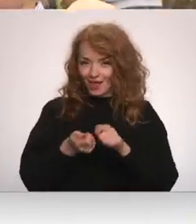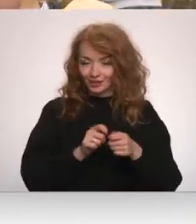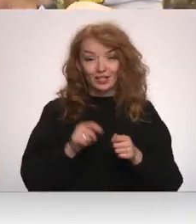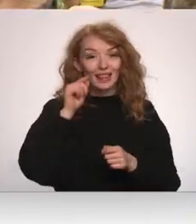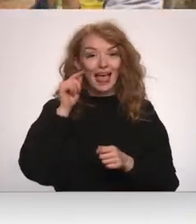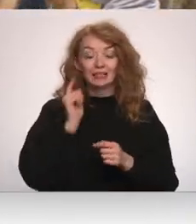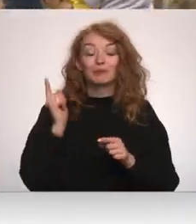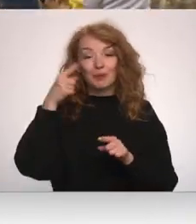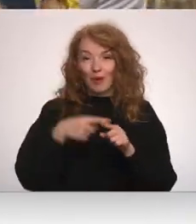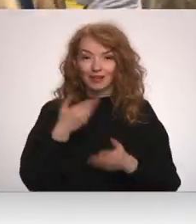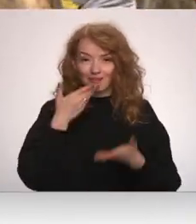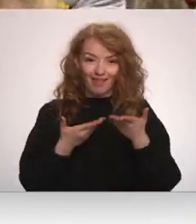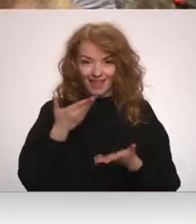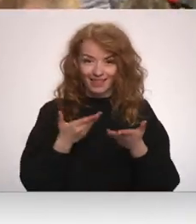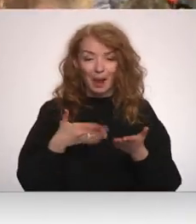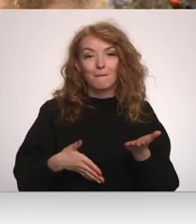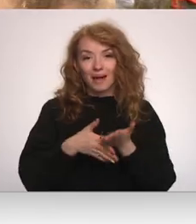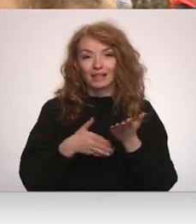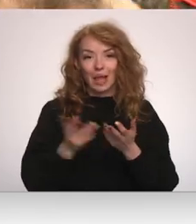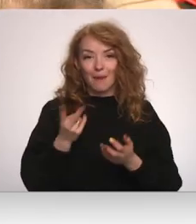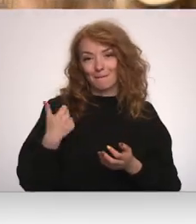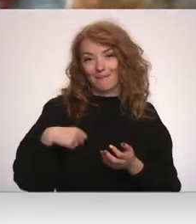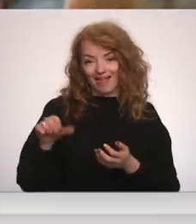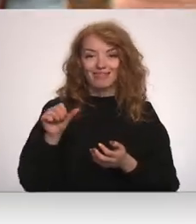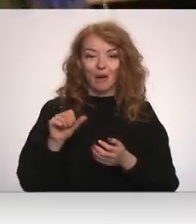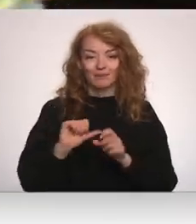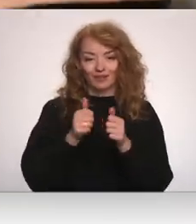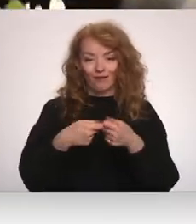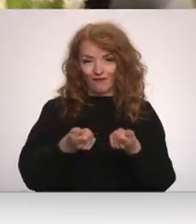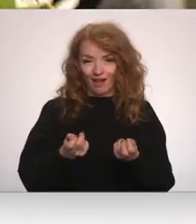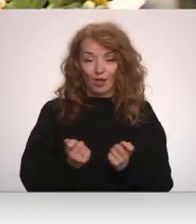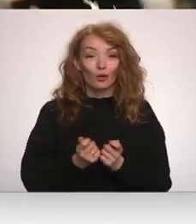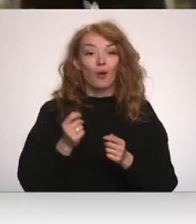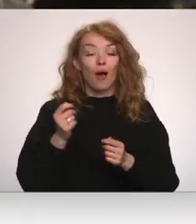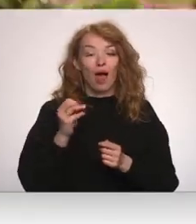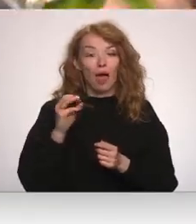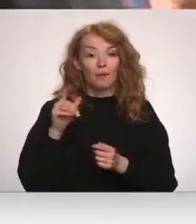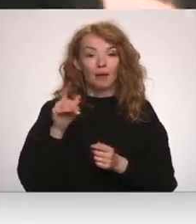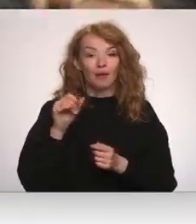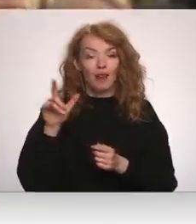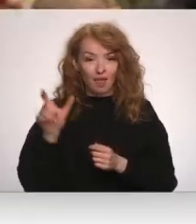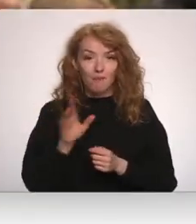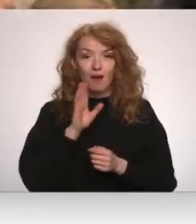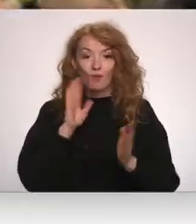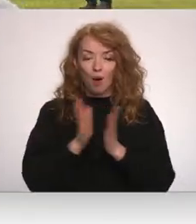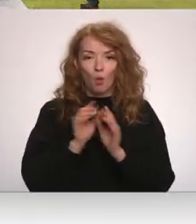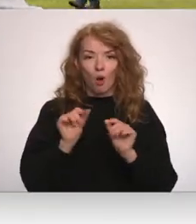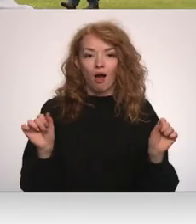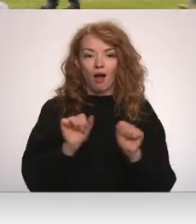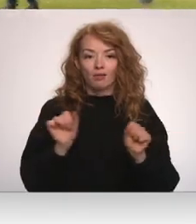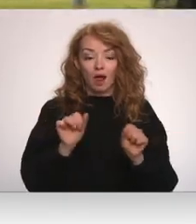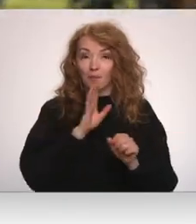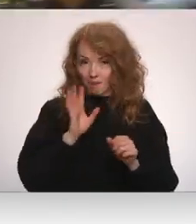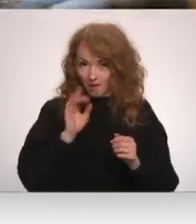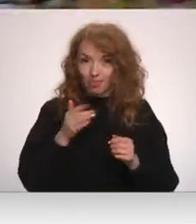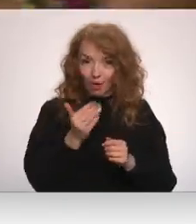reizi mēģina vainagus palīdzēt meitām uztaisīt. Emijai ir māmu Sintiju ietraitāk. Mamma palīdz,